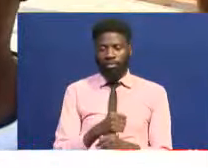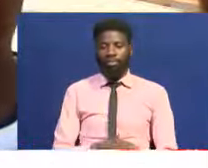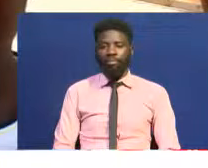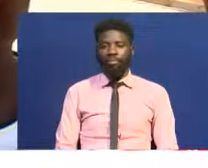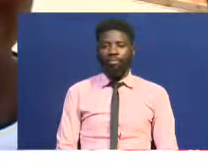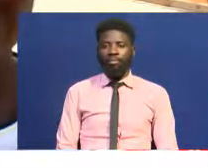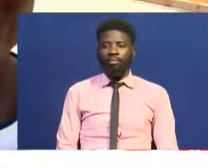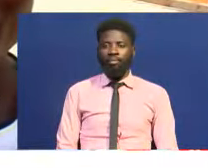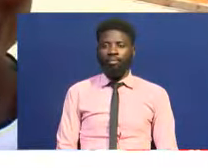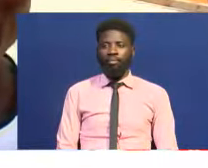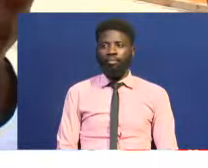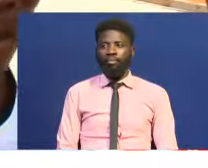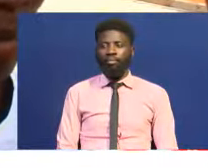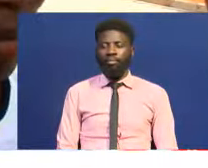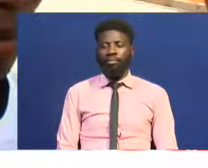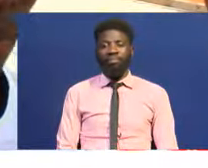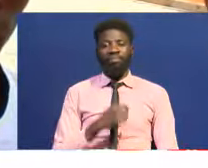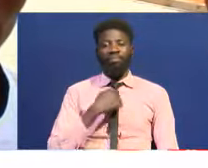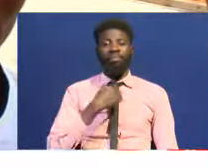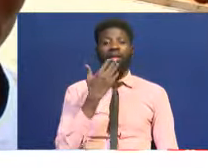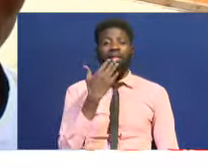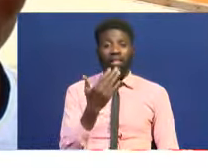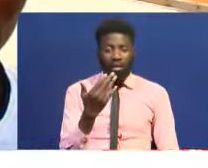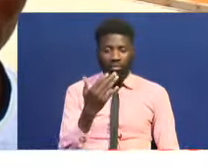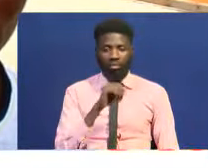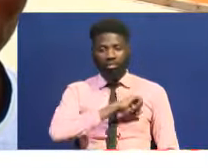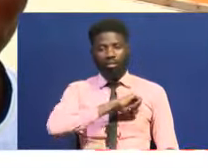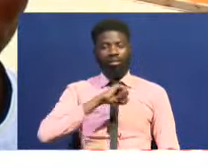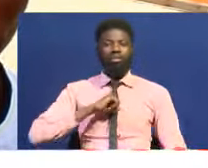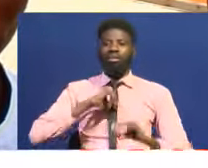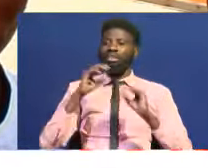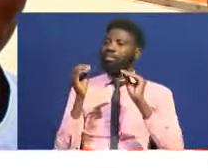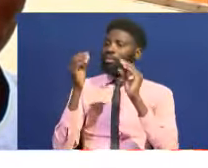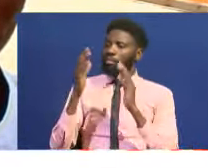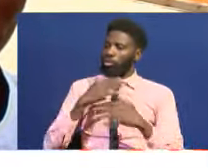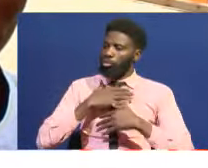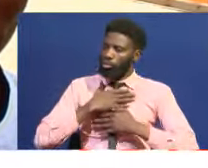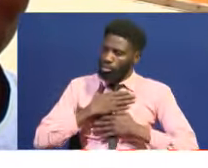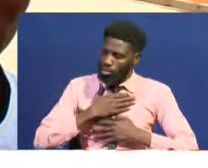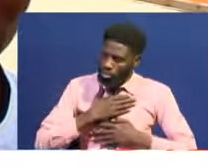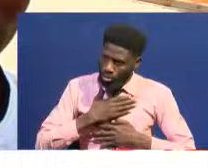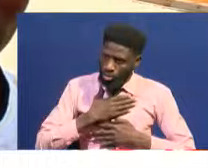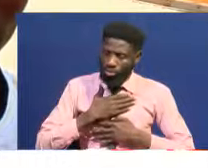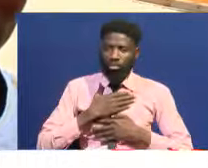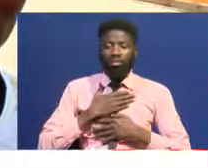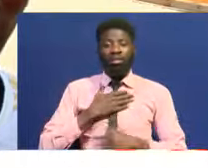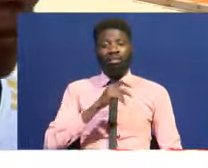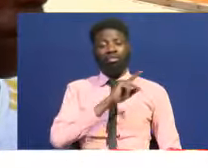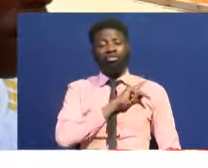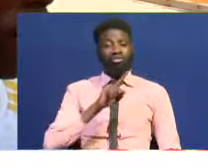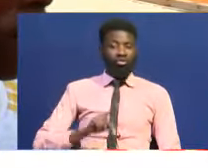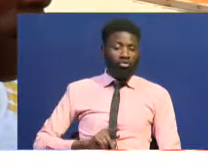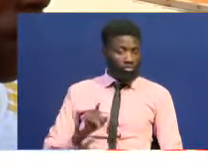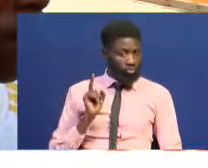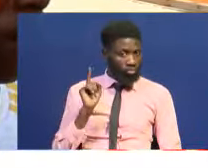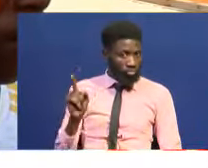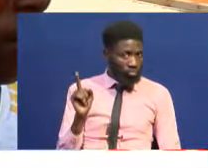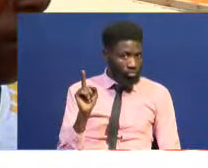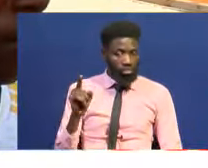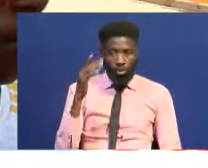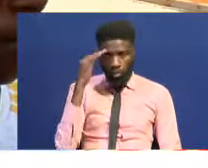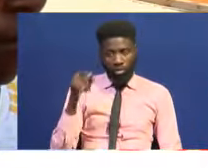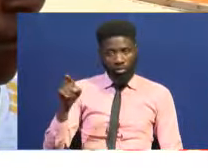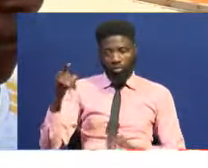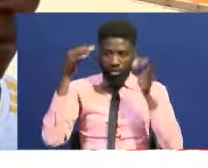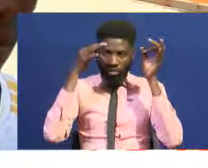Nashukuru the speaker of the Senate Mheshimiwa Amason Jaffa Kiki ya